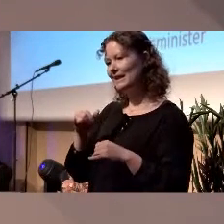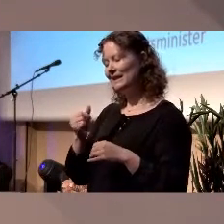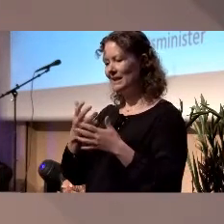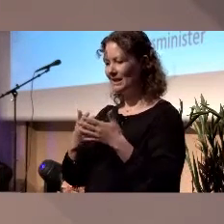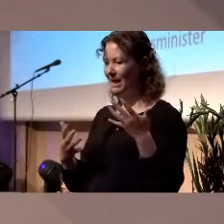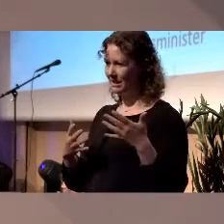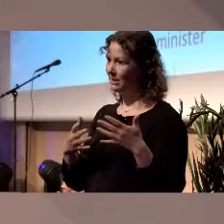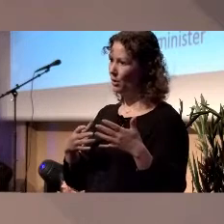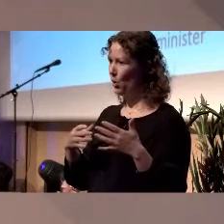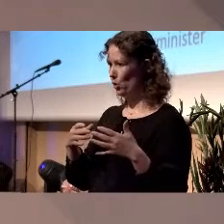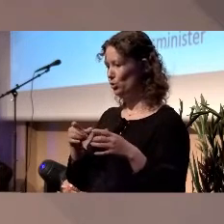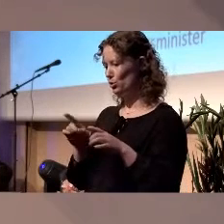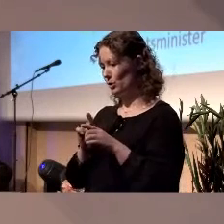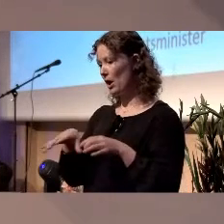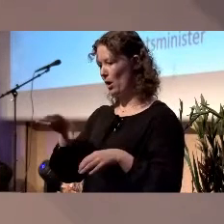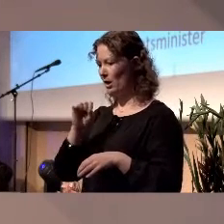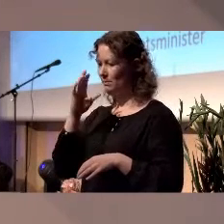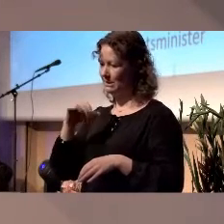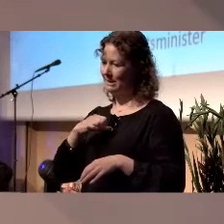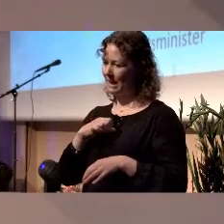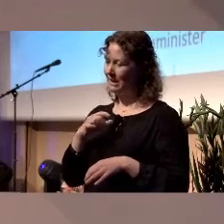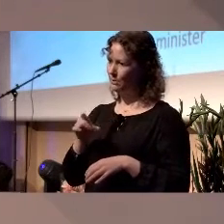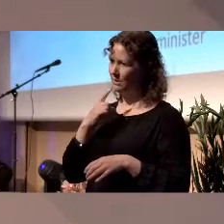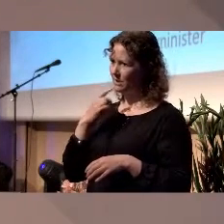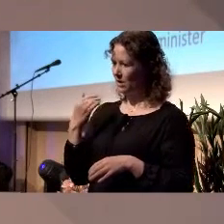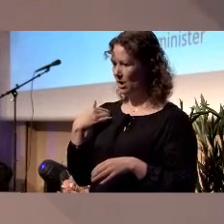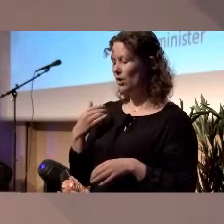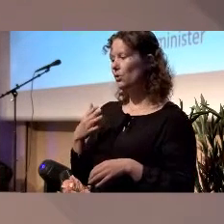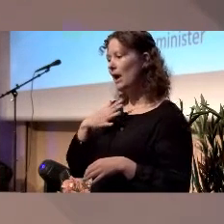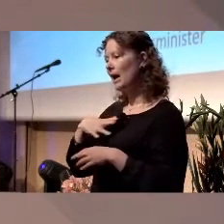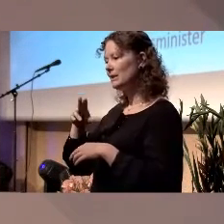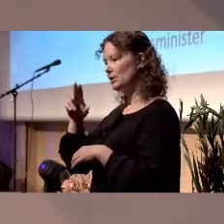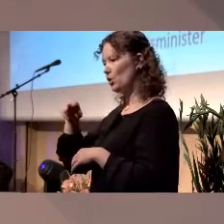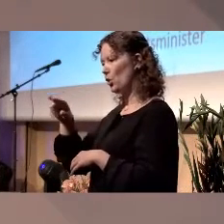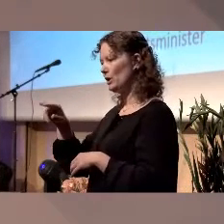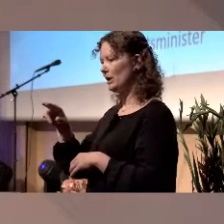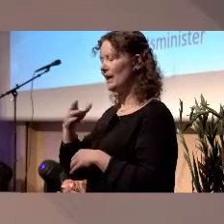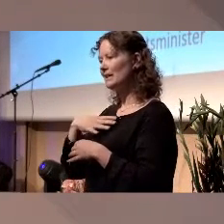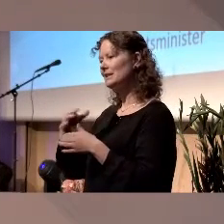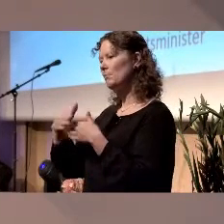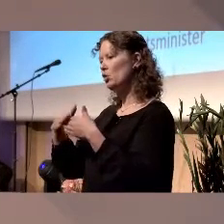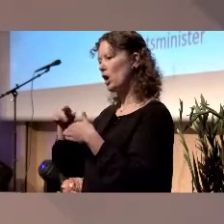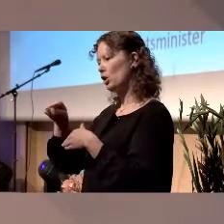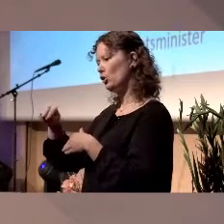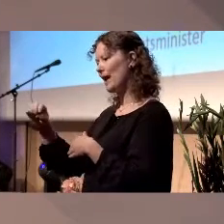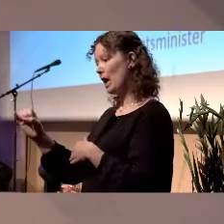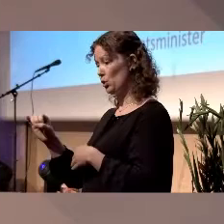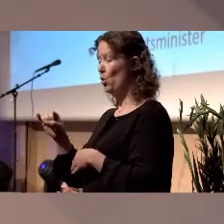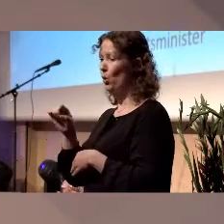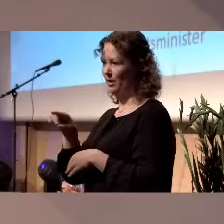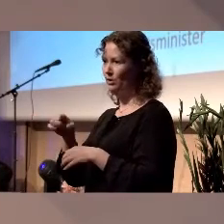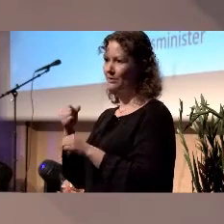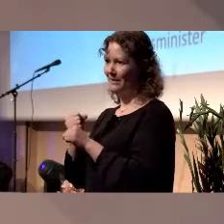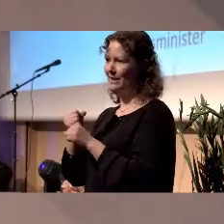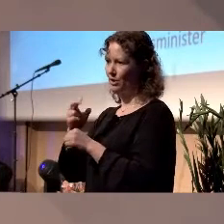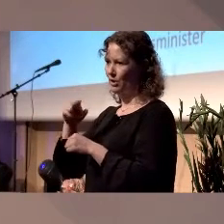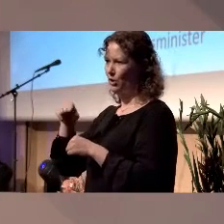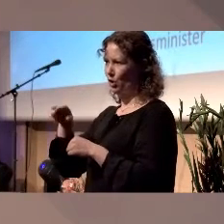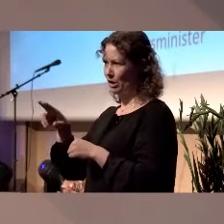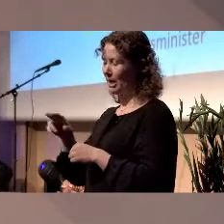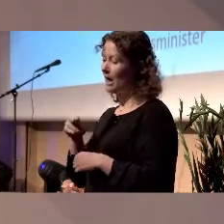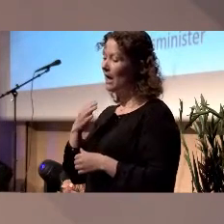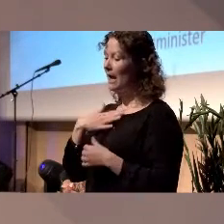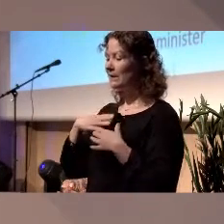blitt allemannseie. Den nasjonale helseportalen helsenorge.no er et slikt verktøy i Norge.